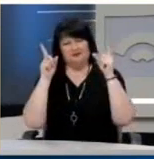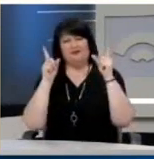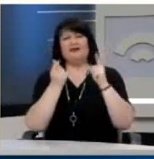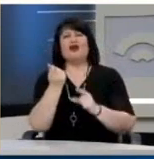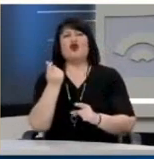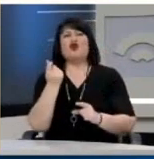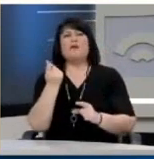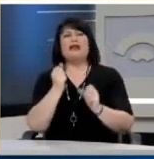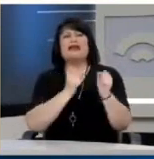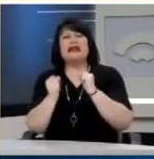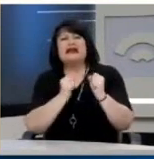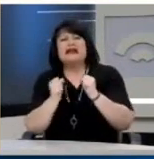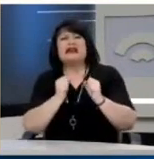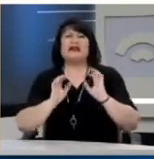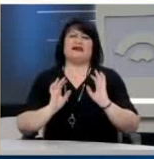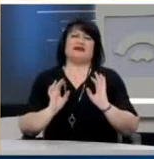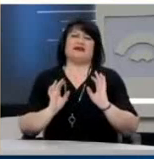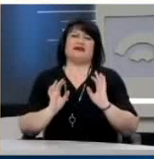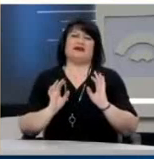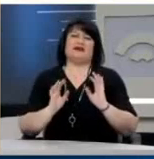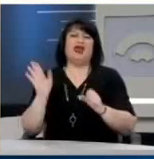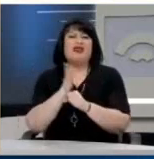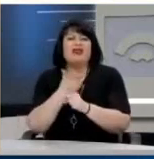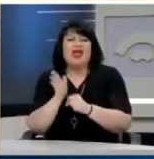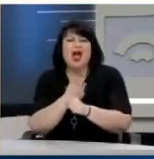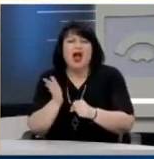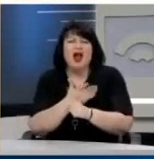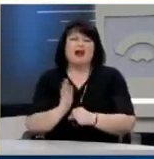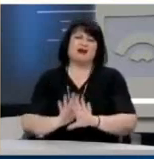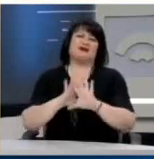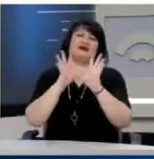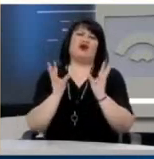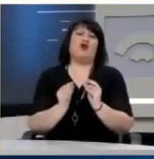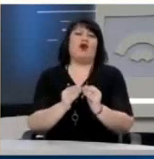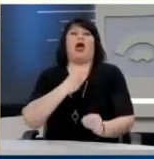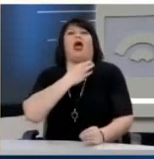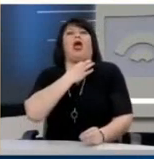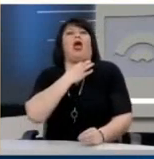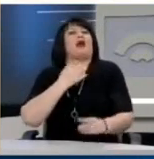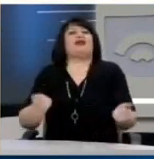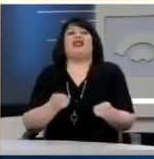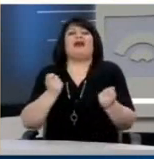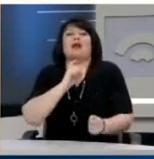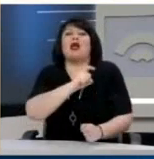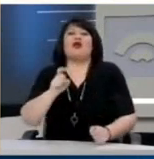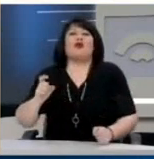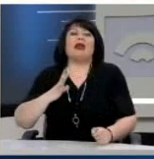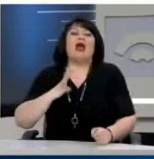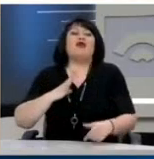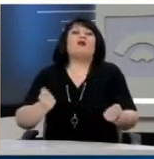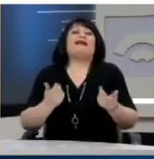οικονομική αιμορραγία, την κοινωνική διάλυση, την απόγνωση εκατομμυρίων